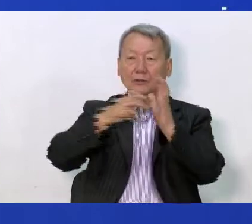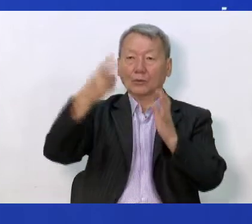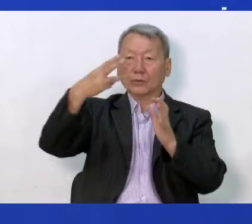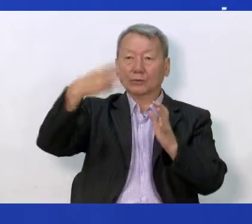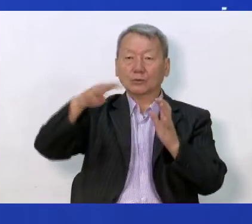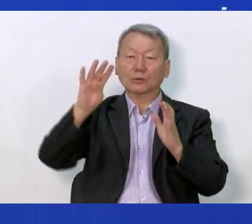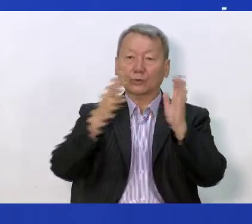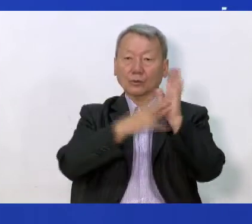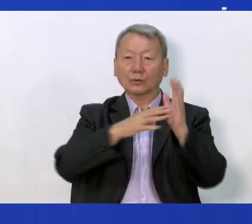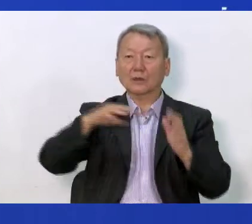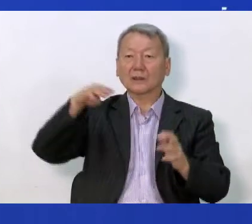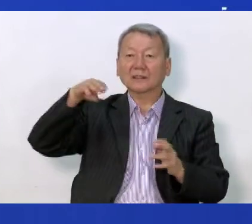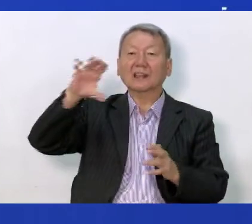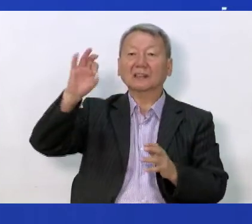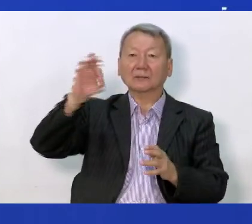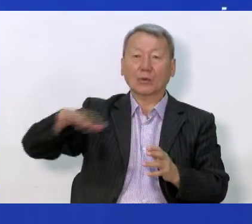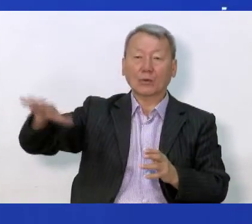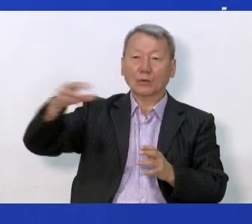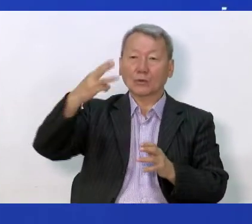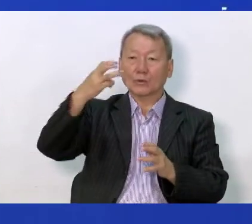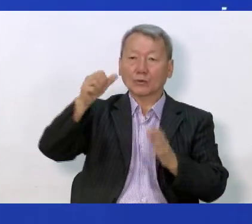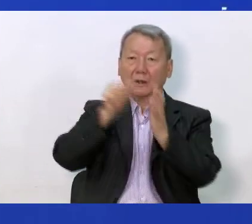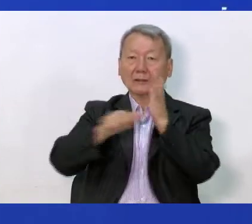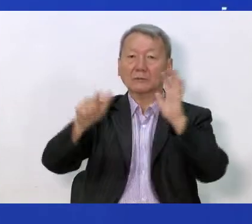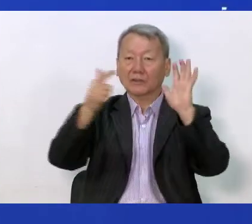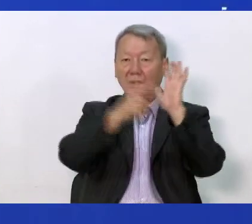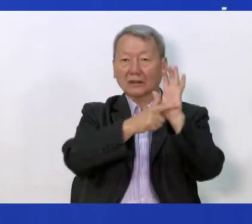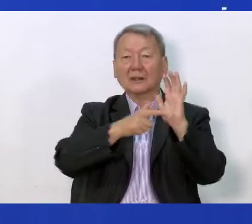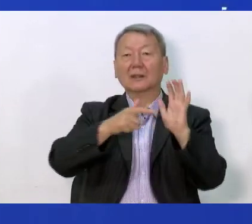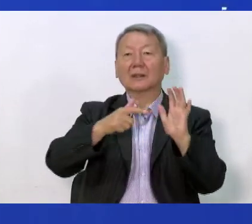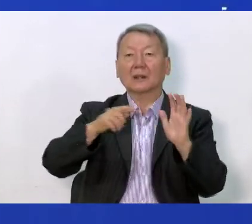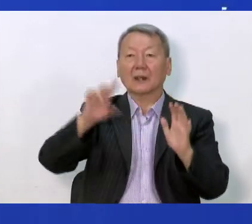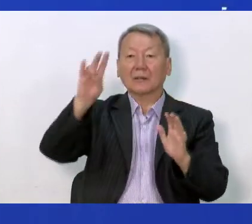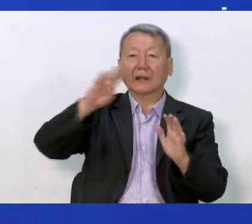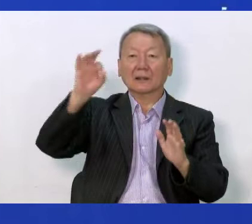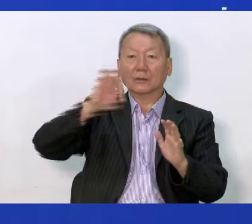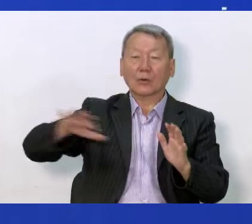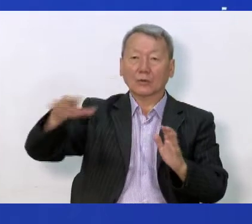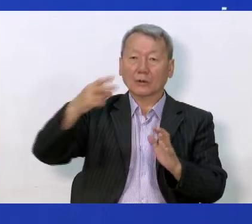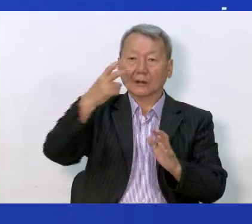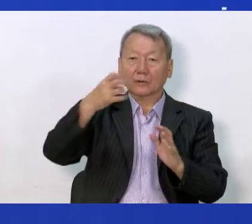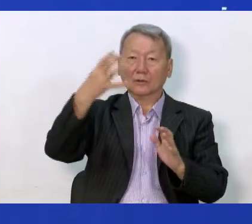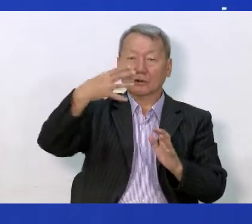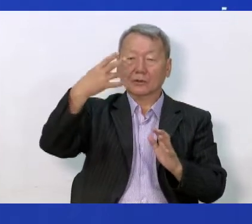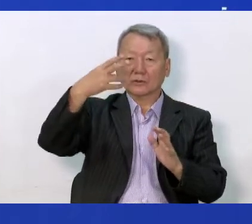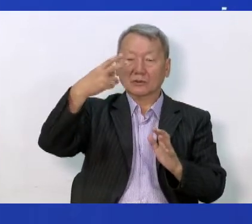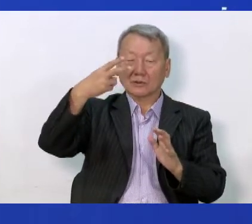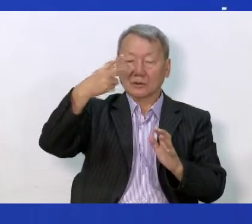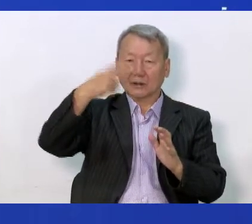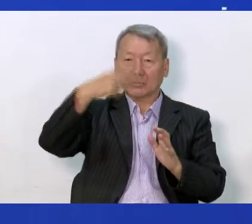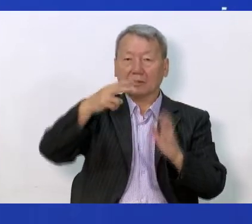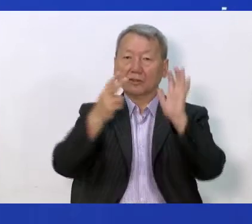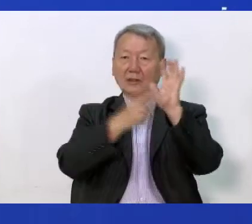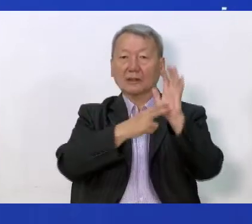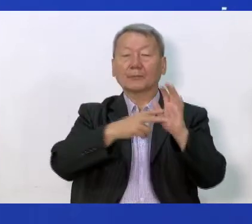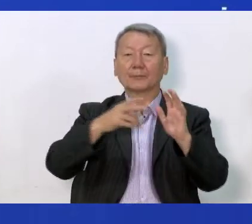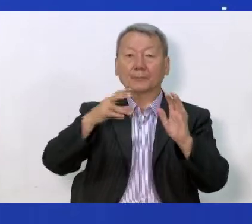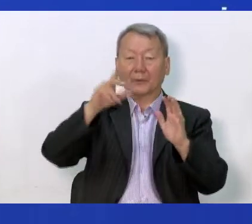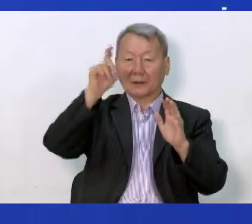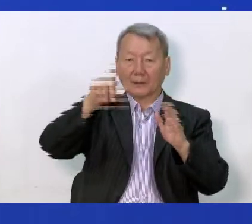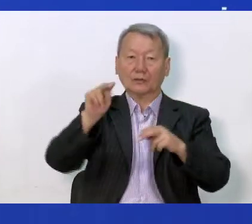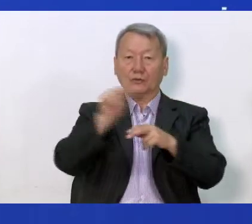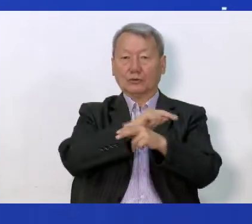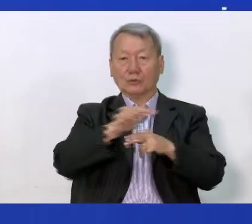839, Талас облусунда 367, Нарын облусунда 227 бейтап дарыланып